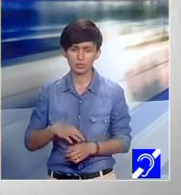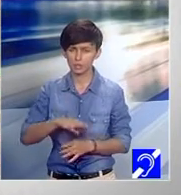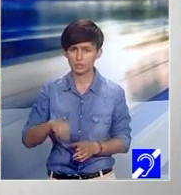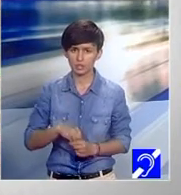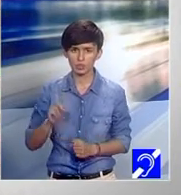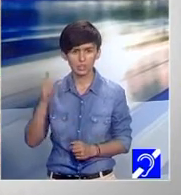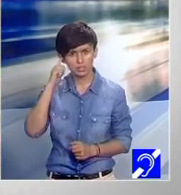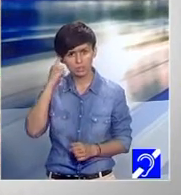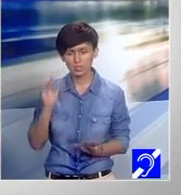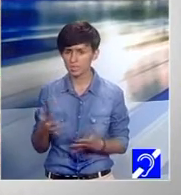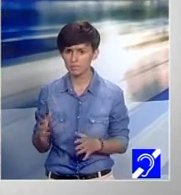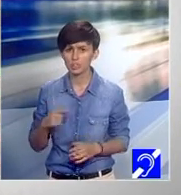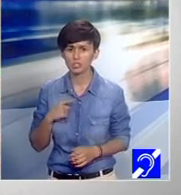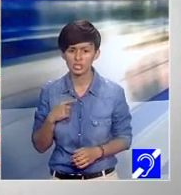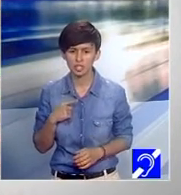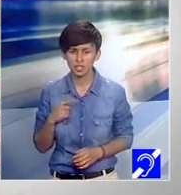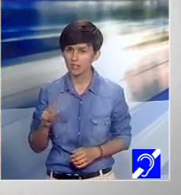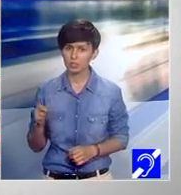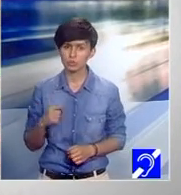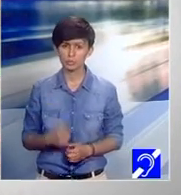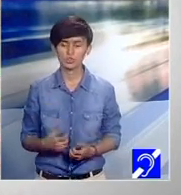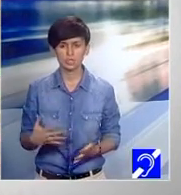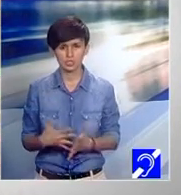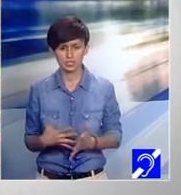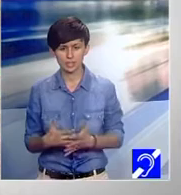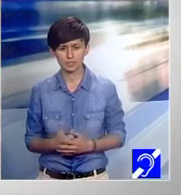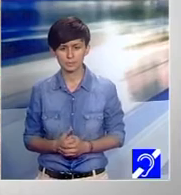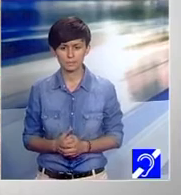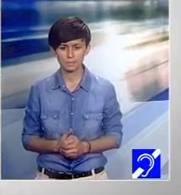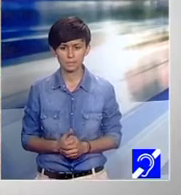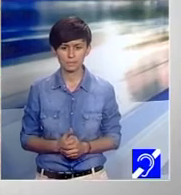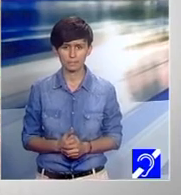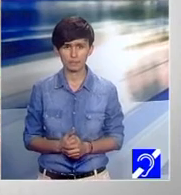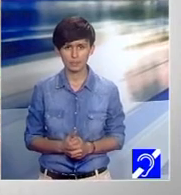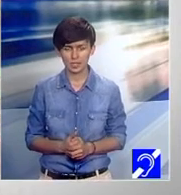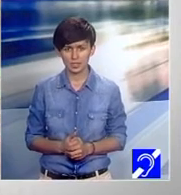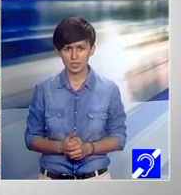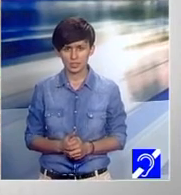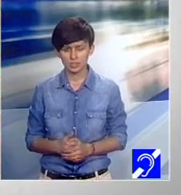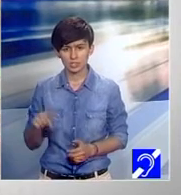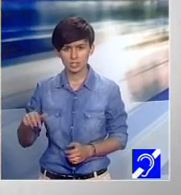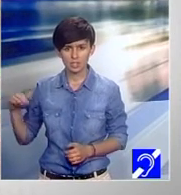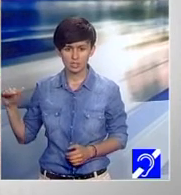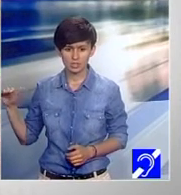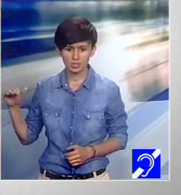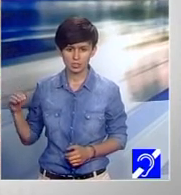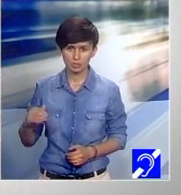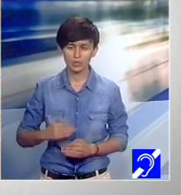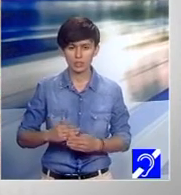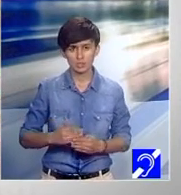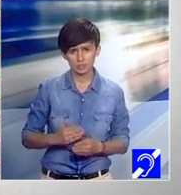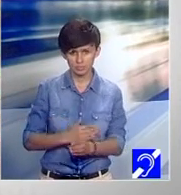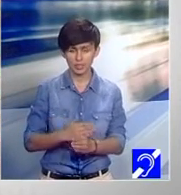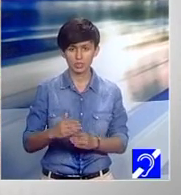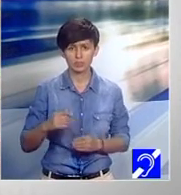un număr de copii care scapă și parcă este un făcut din acest, din cadrul acestor copii, mai târziu va apărea un